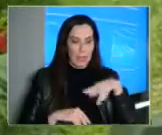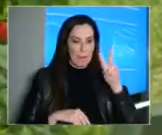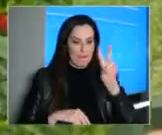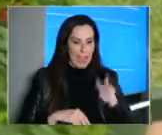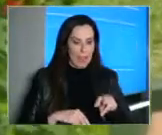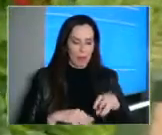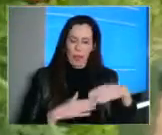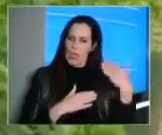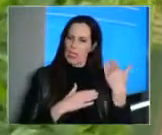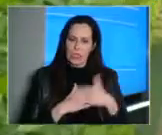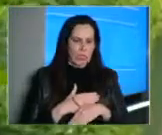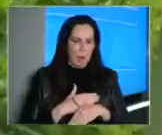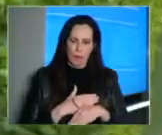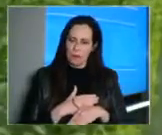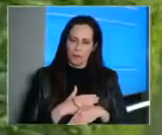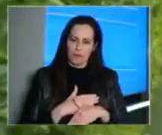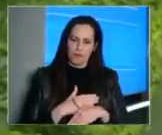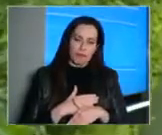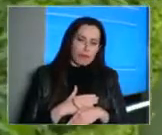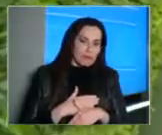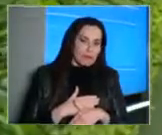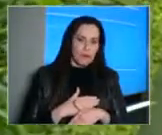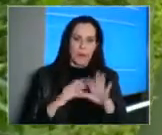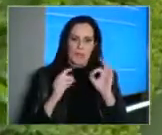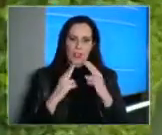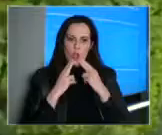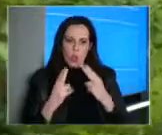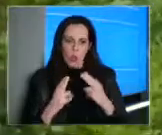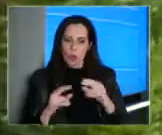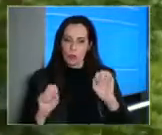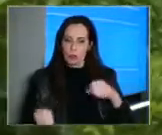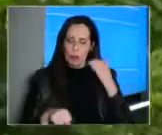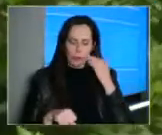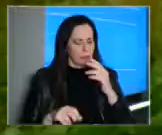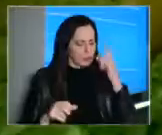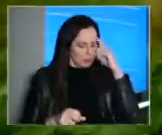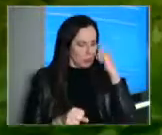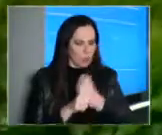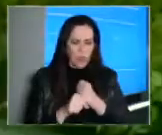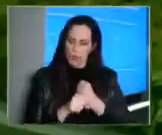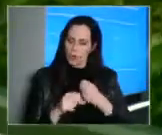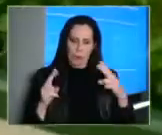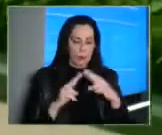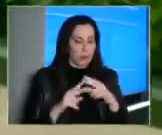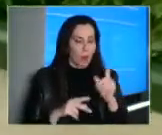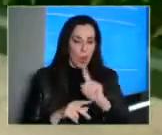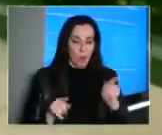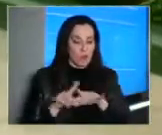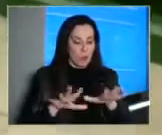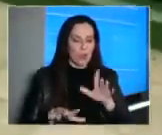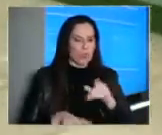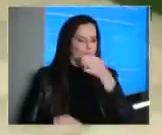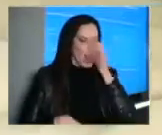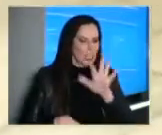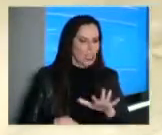בווייטנאם הסתיימה בטריקת דלת. טראמפ שהתעקש לקיים את המפגש בניגוד לעמדת הממשל נאלץ